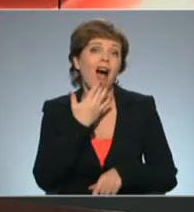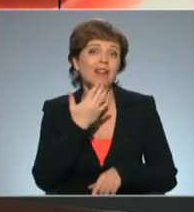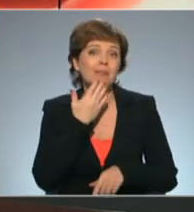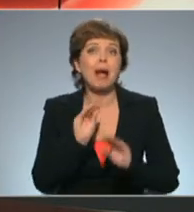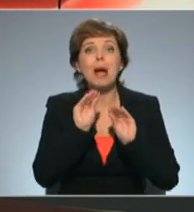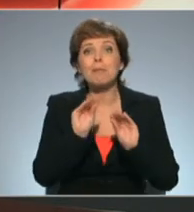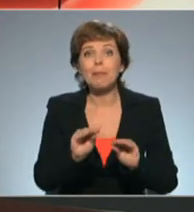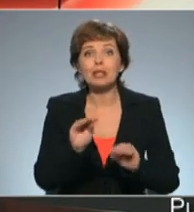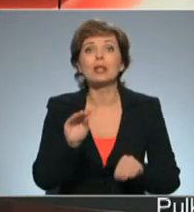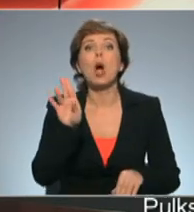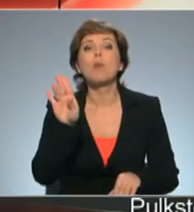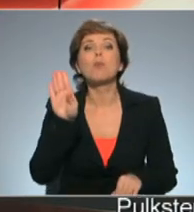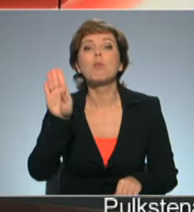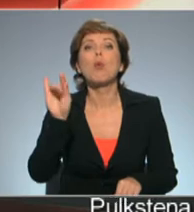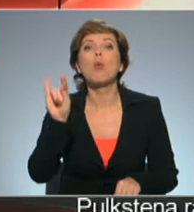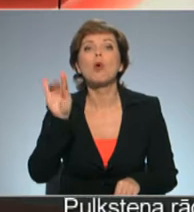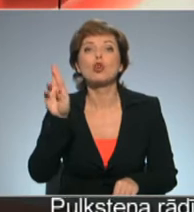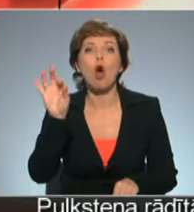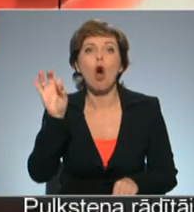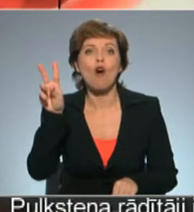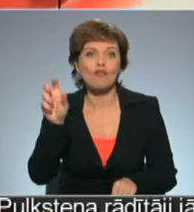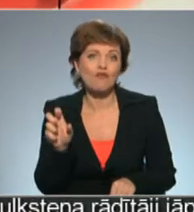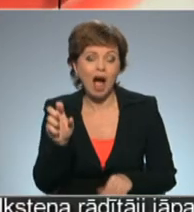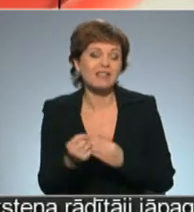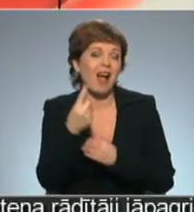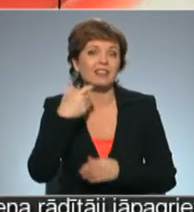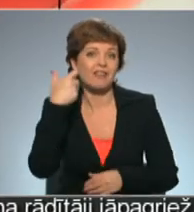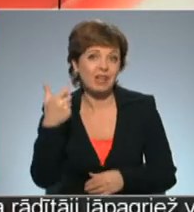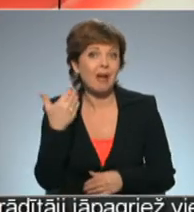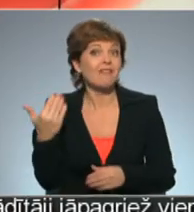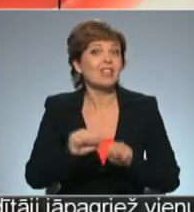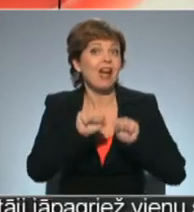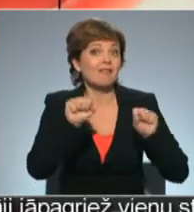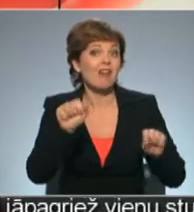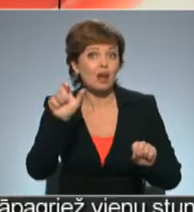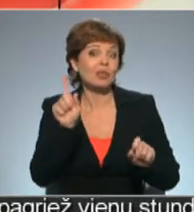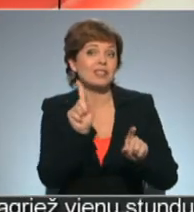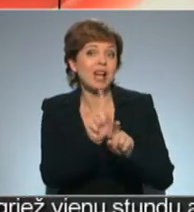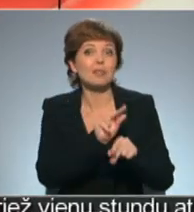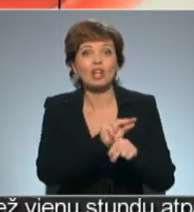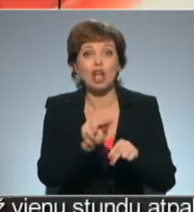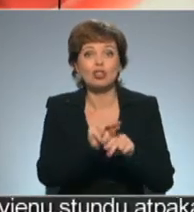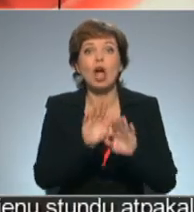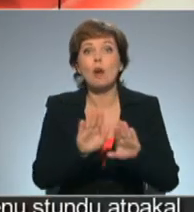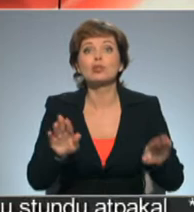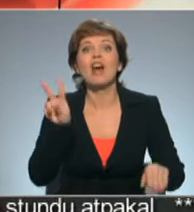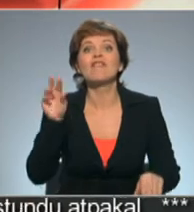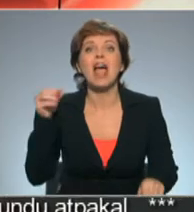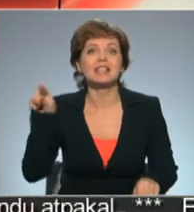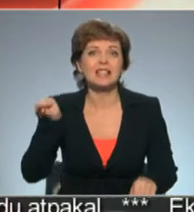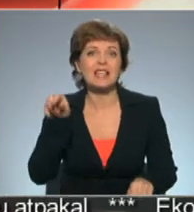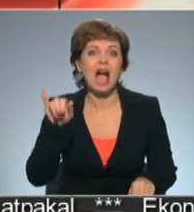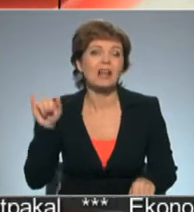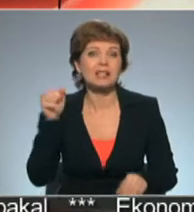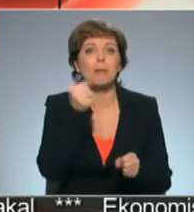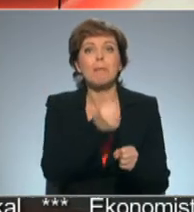radītajām filmām. Tagad viņa varoņi nu ir sastopama arī režisora muzejā Vestiņas pagasta Kadiķos. Par Burava leļu māju stāsta